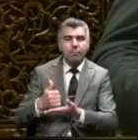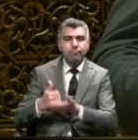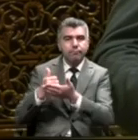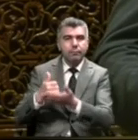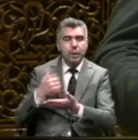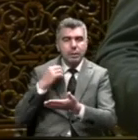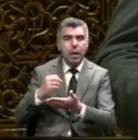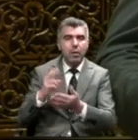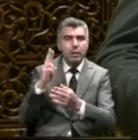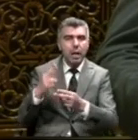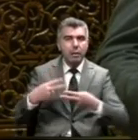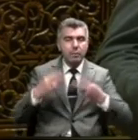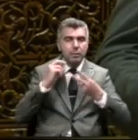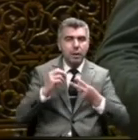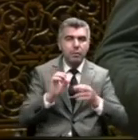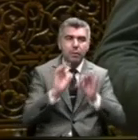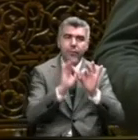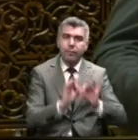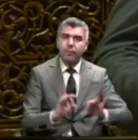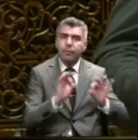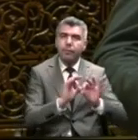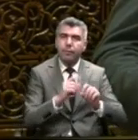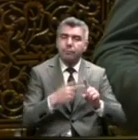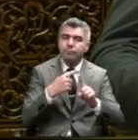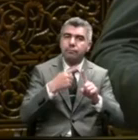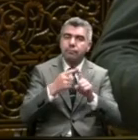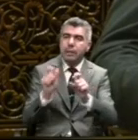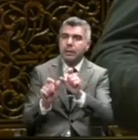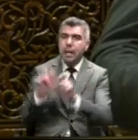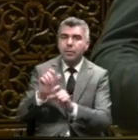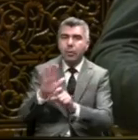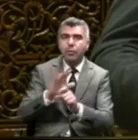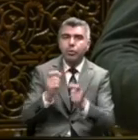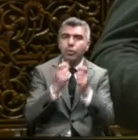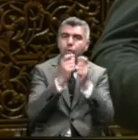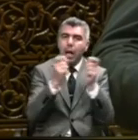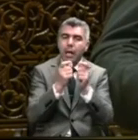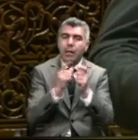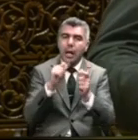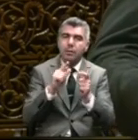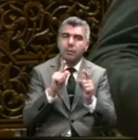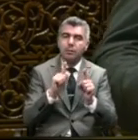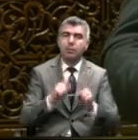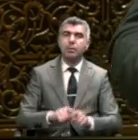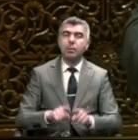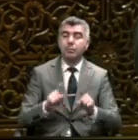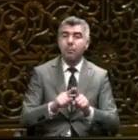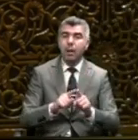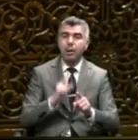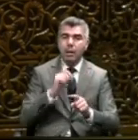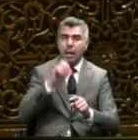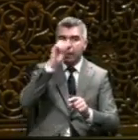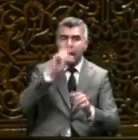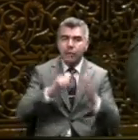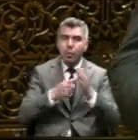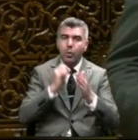يتم اطلاقها لتلبيه الحاجيات المتزايده للساكنه والمقاولات المواطنه يعني بالطاقه الكهربائيه